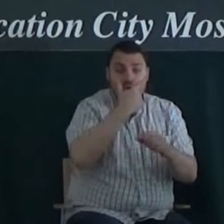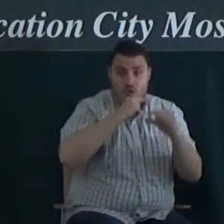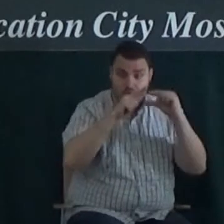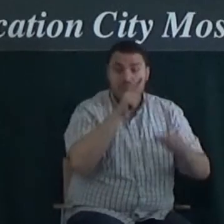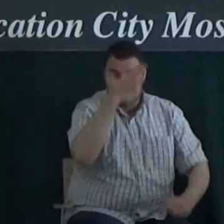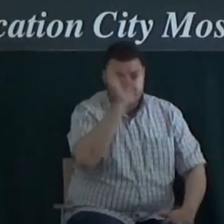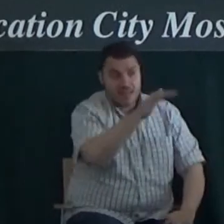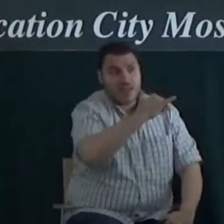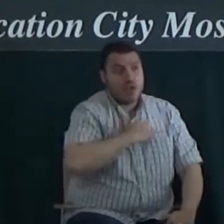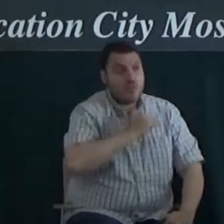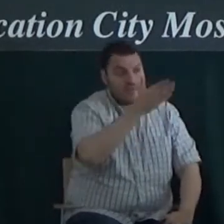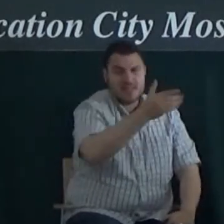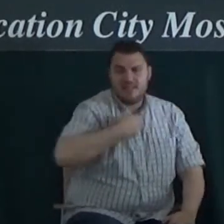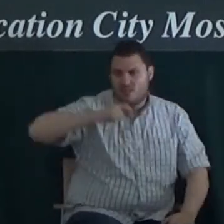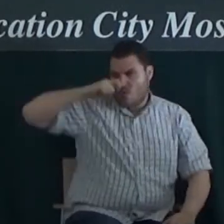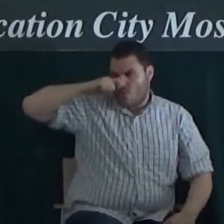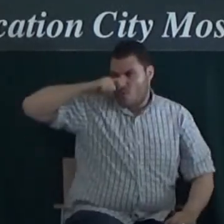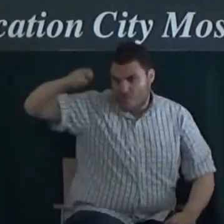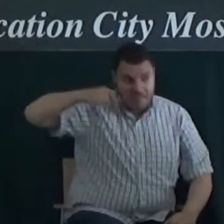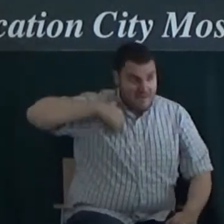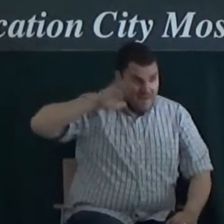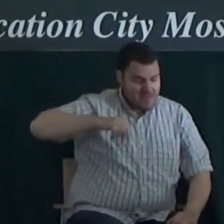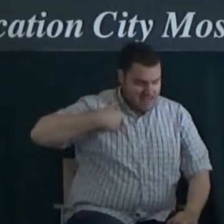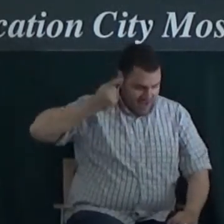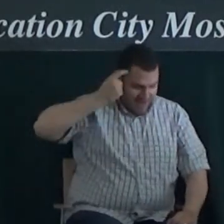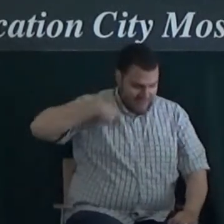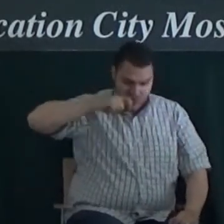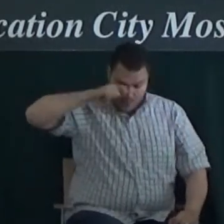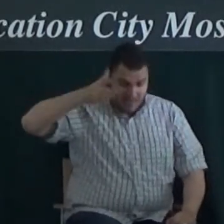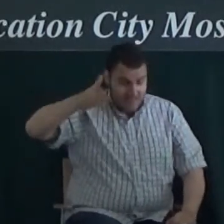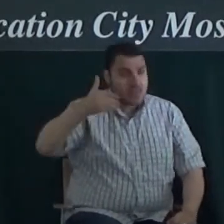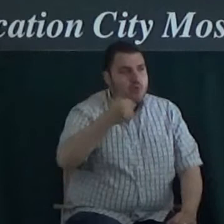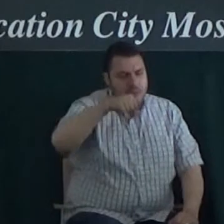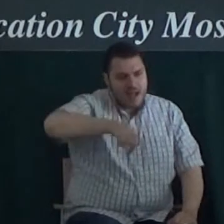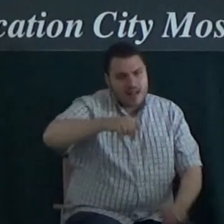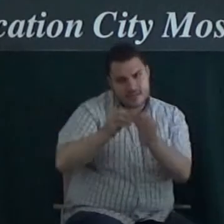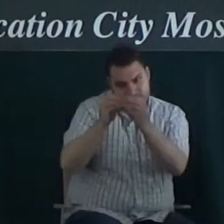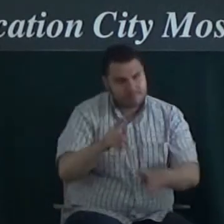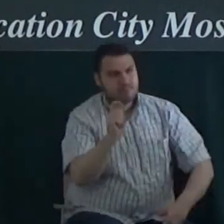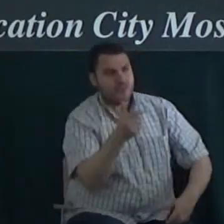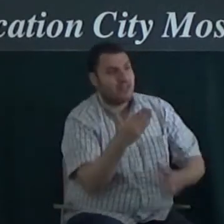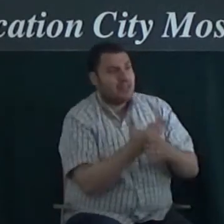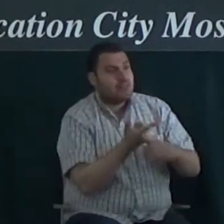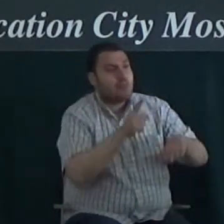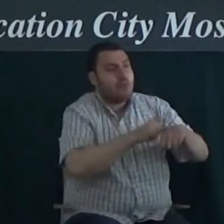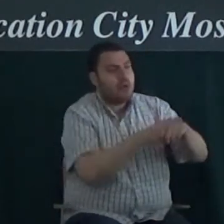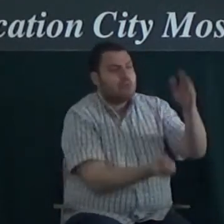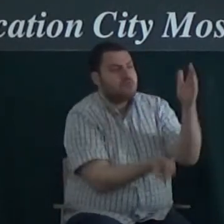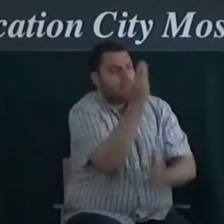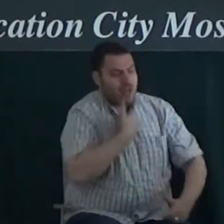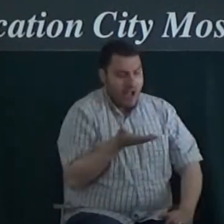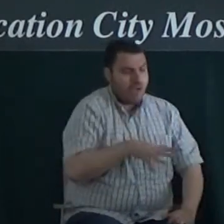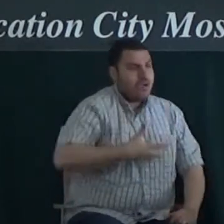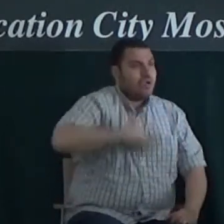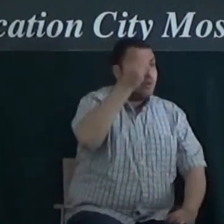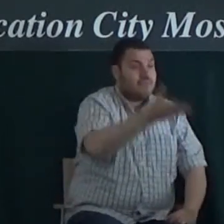لأخيه فليتحللها منه اليوم قبل أن لا يكون دينار ولا درهم. قيل: فبما يا رسول الله؟